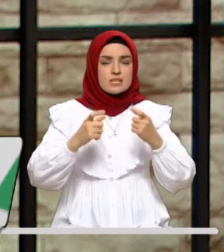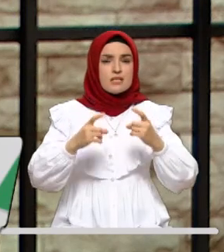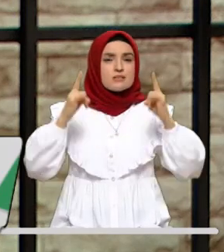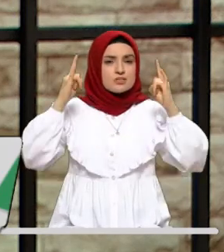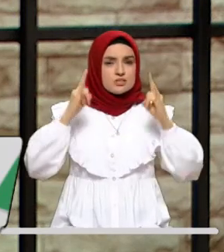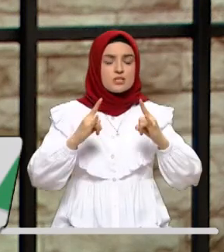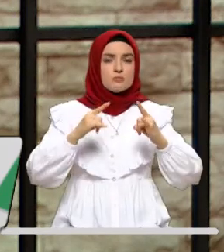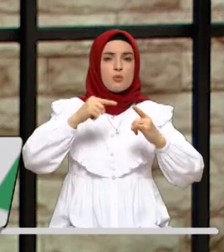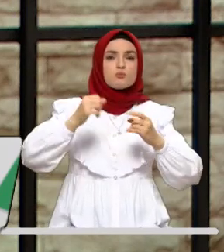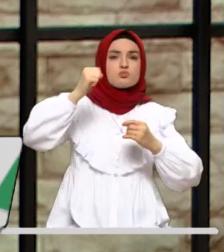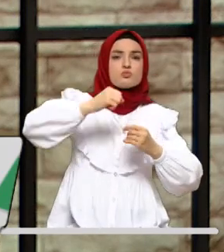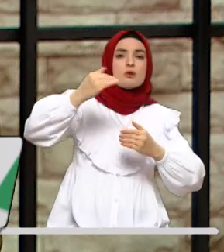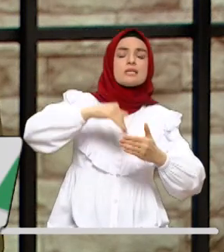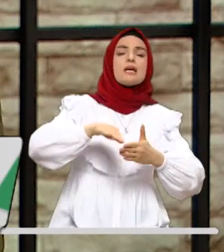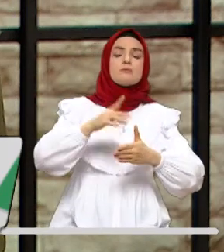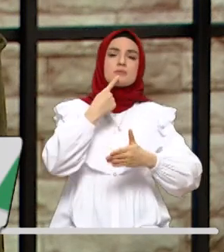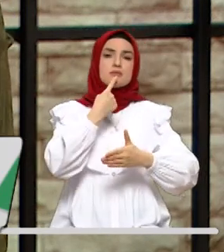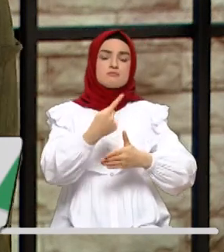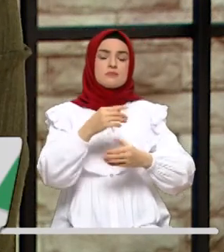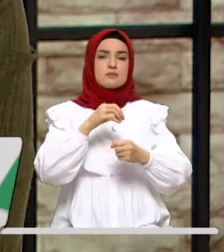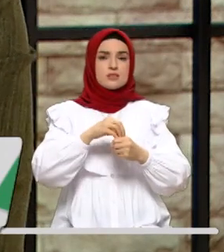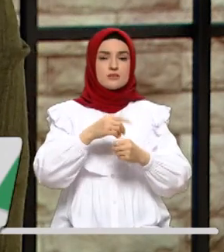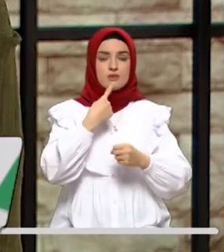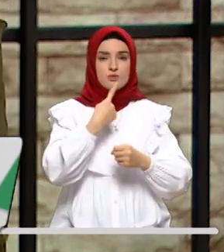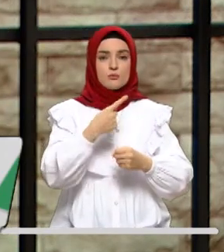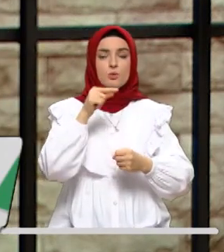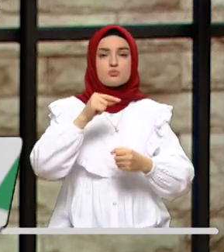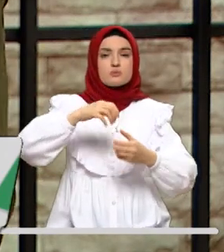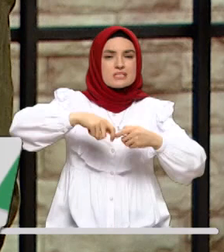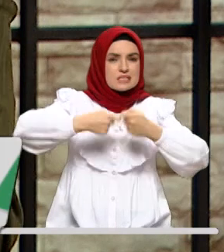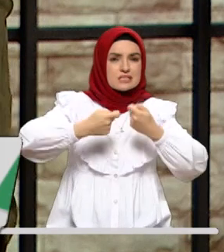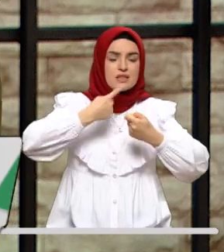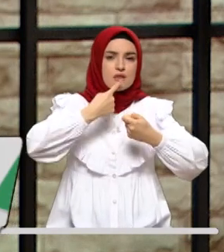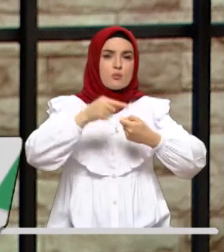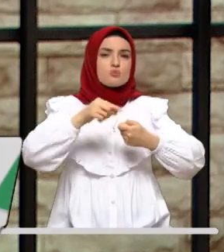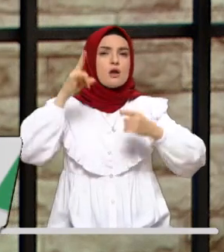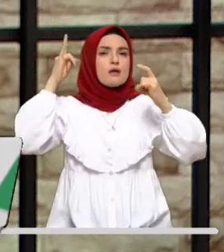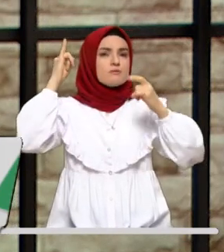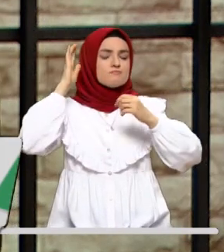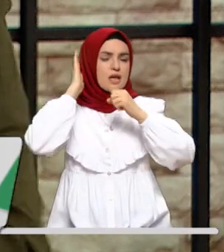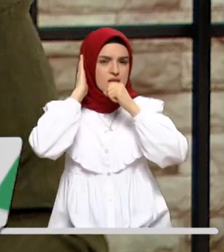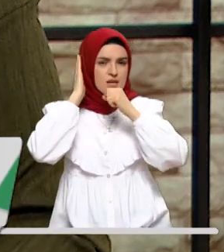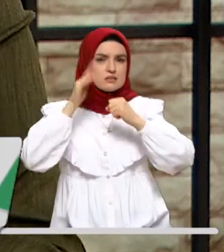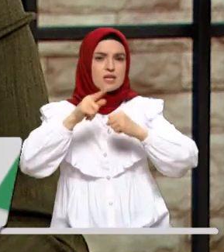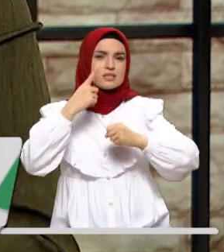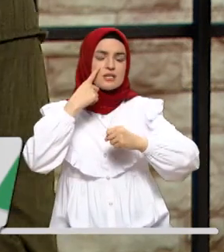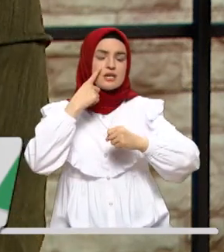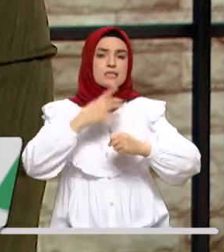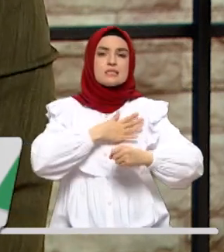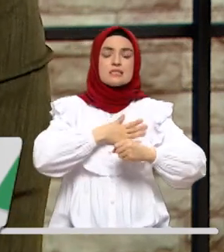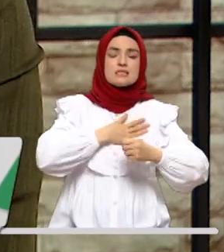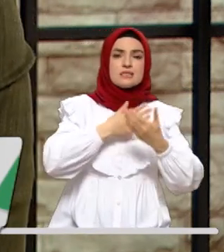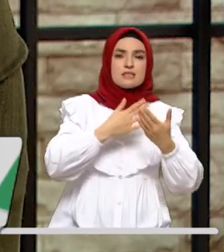eli değdiği zaman o namahrem elinde kırın diyordu. Bu ezanlar ki diyordu, şehadetleri dinin temeli,